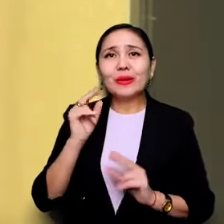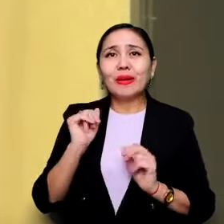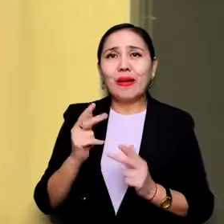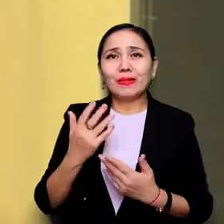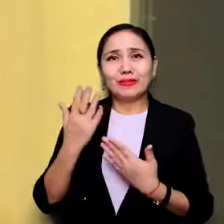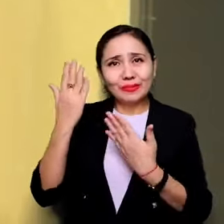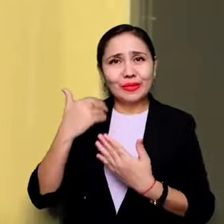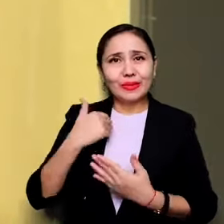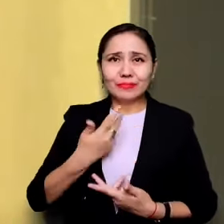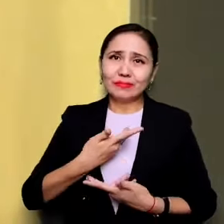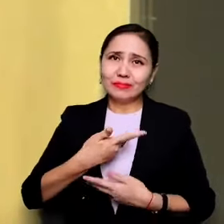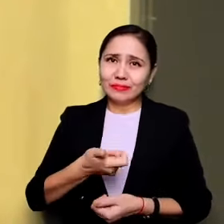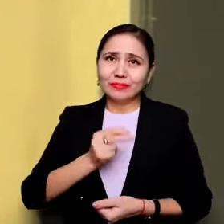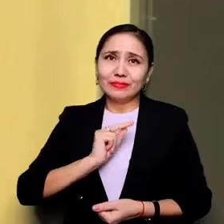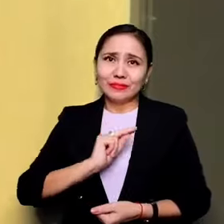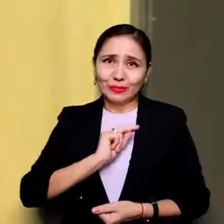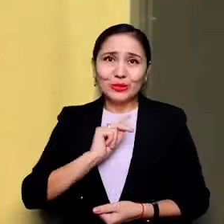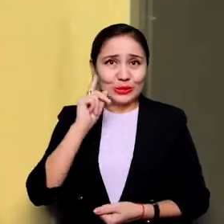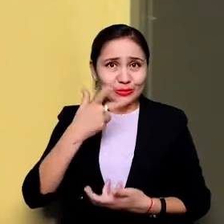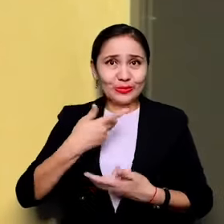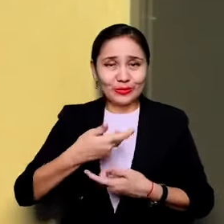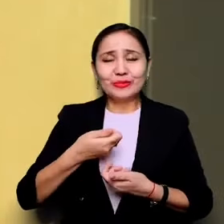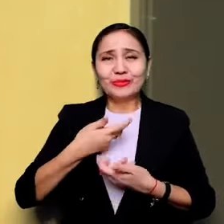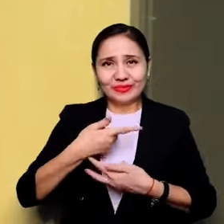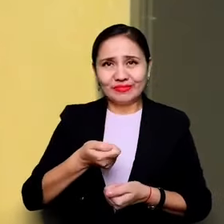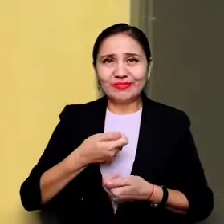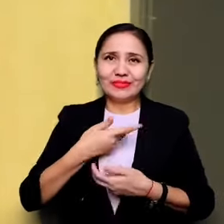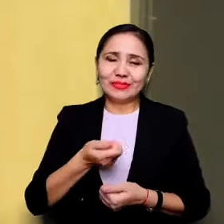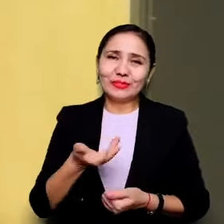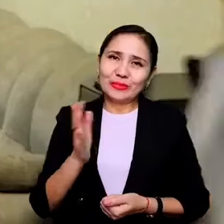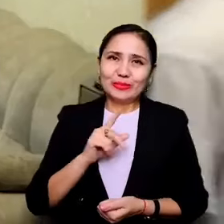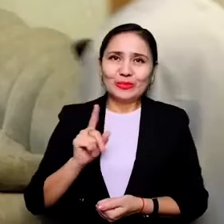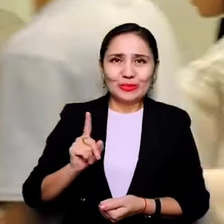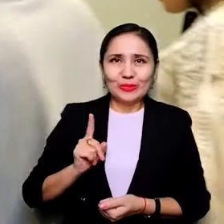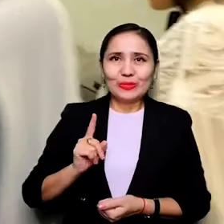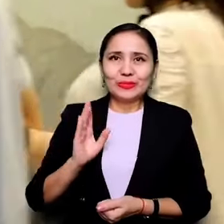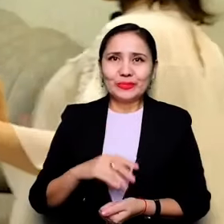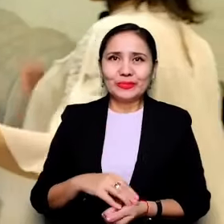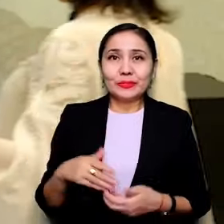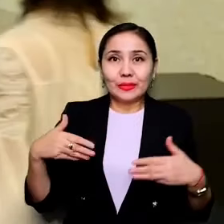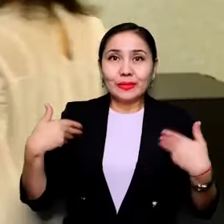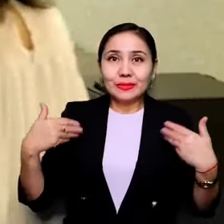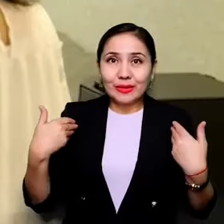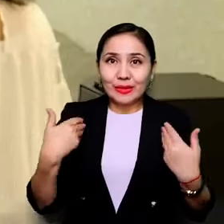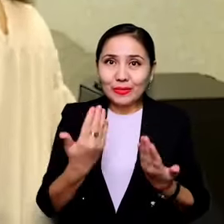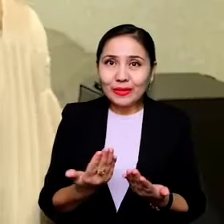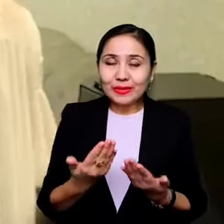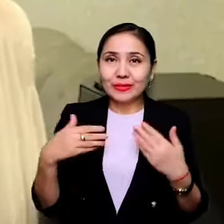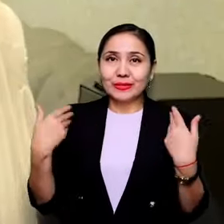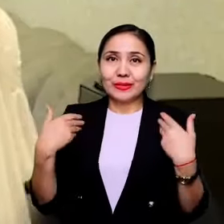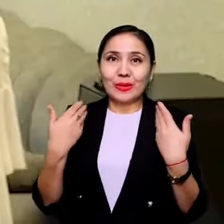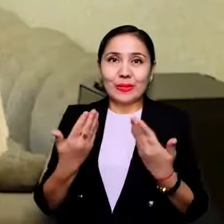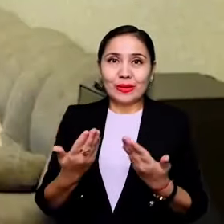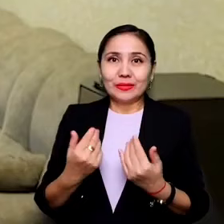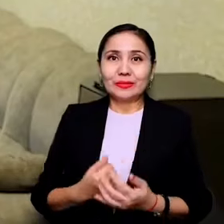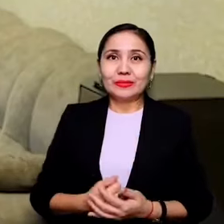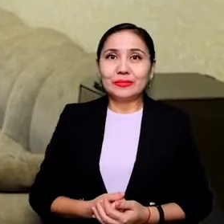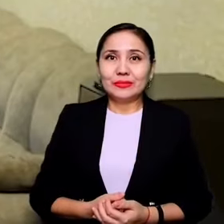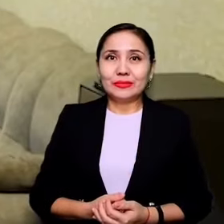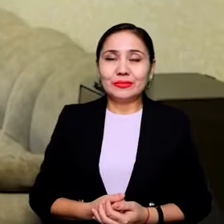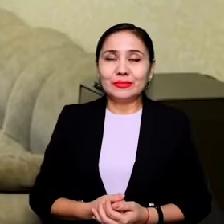olishadi. Olishadi? Olishadi. Yuring, chiqaring. Assalomu alaykum. Assalomu alaykum.